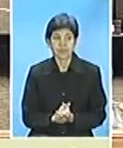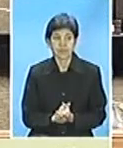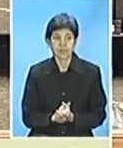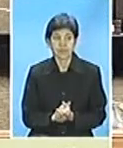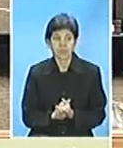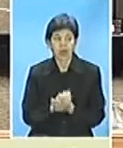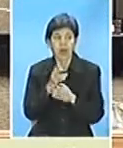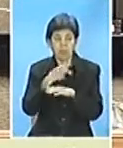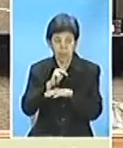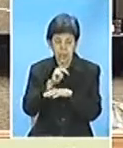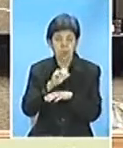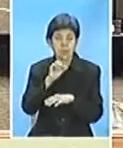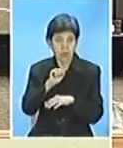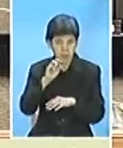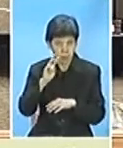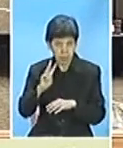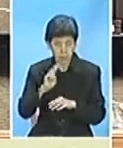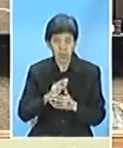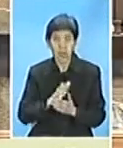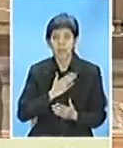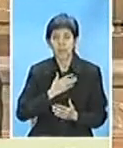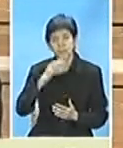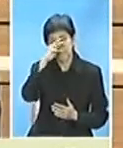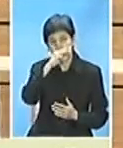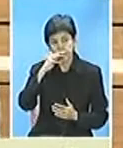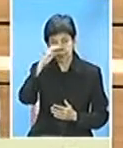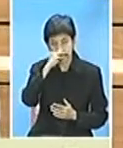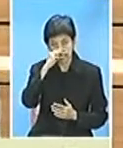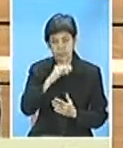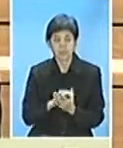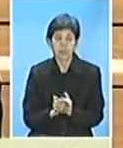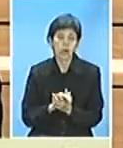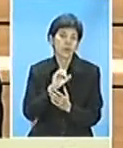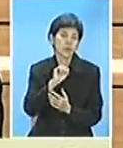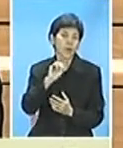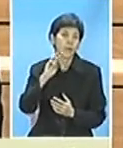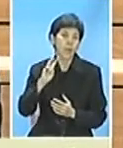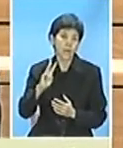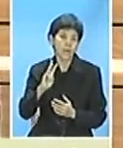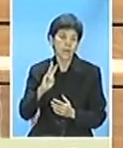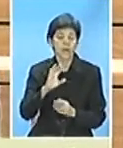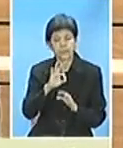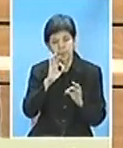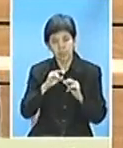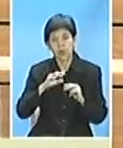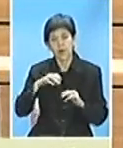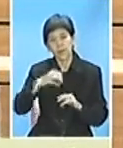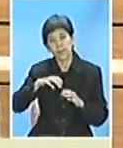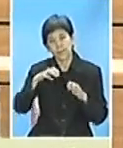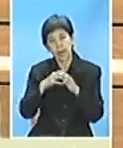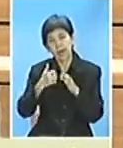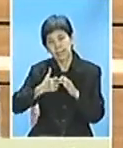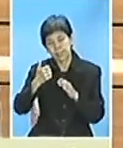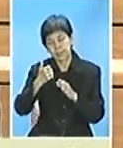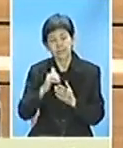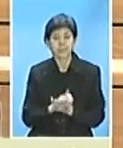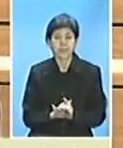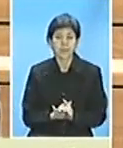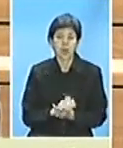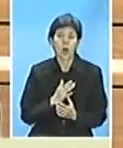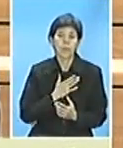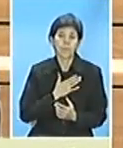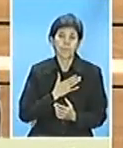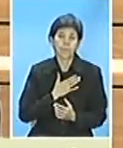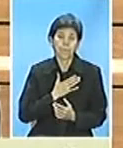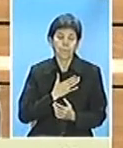ท่านประธานวุฒิสภาที่เคารพกระผมนายมนเทียนบุญตันสมาชิกวุฒิสภาจากการสรรหาภาคอื่นผม